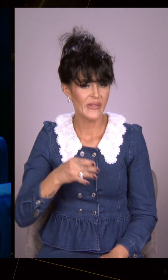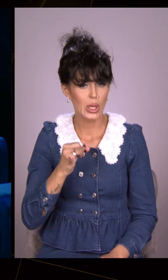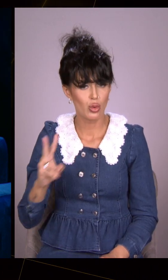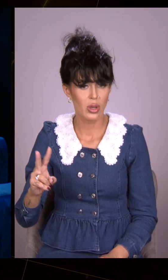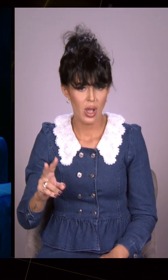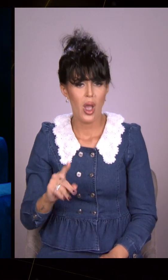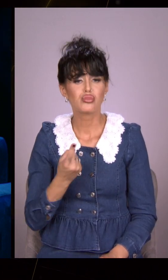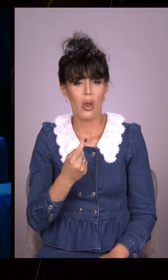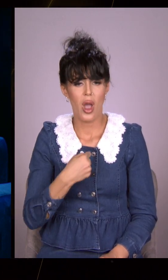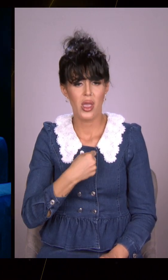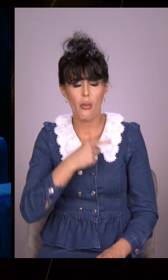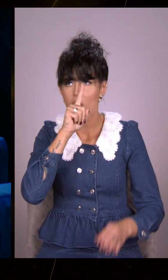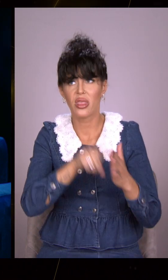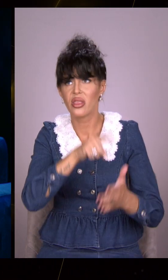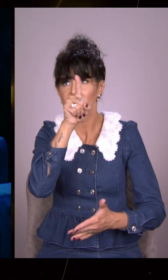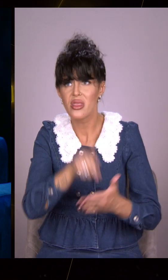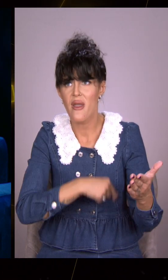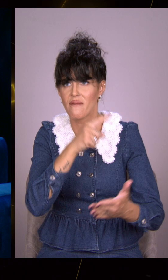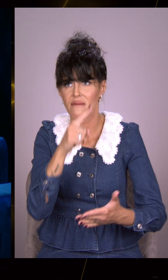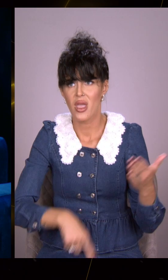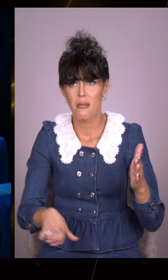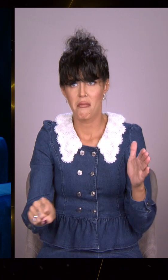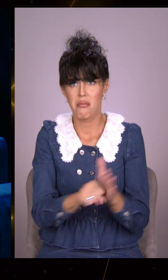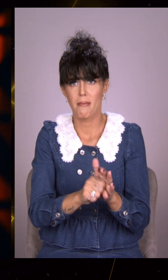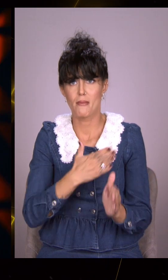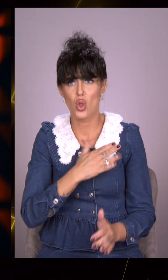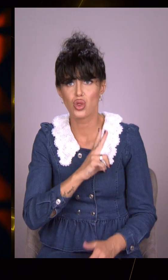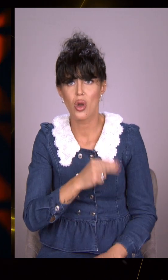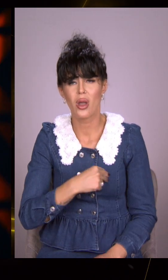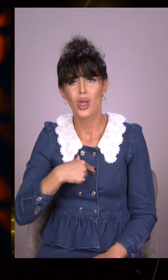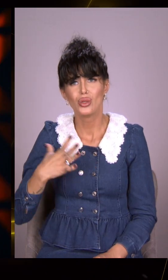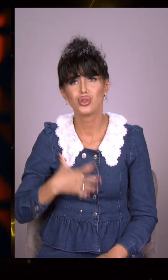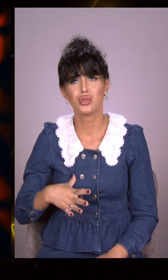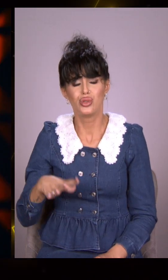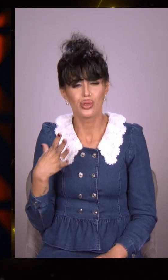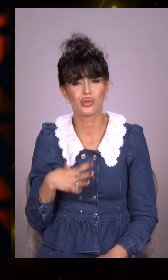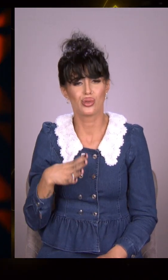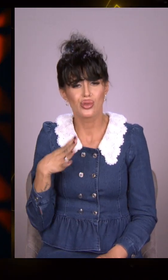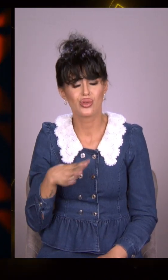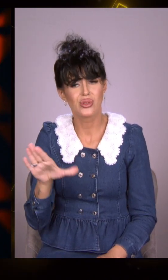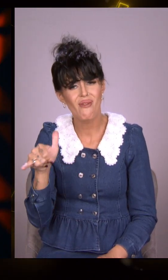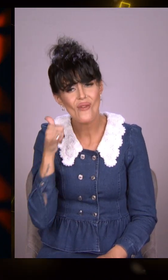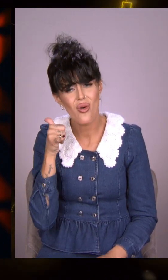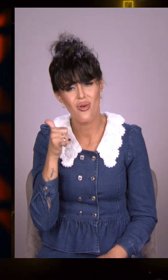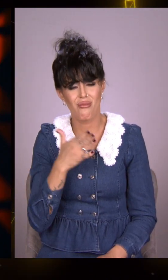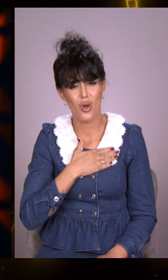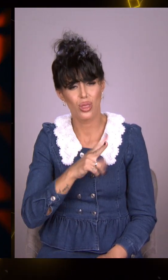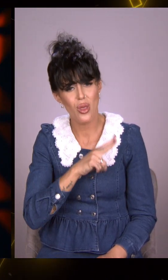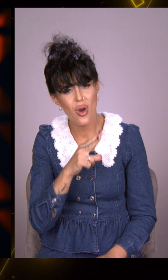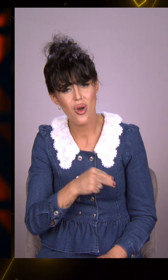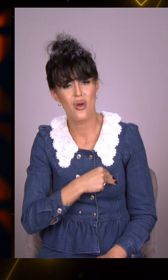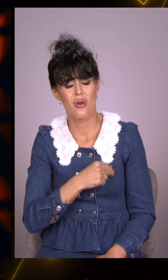що це неправда, що це... Я ж дала телефонний дзвінок від них, що вона позвонить і тим